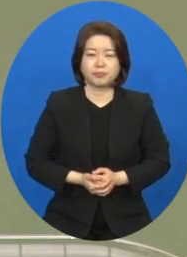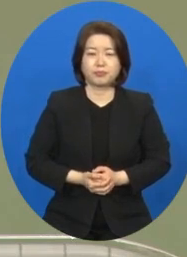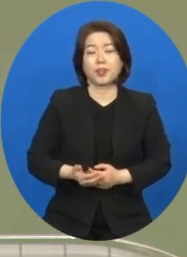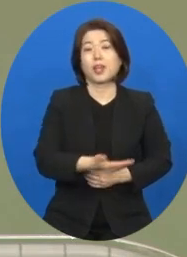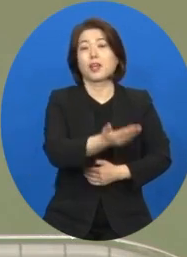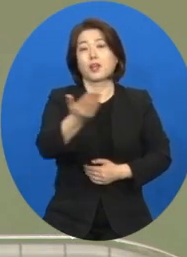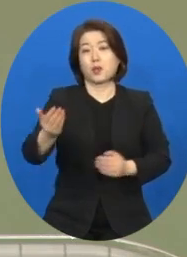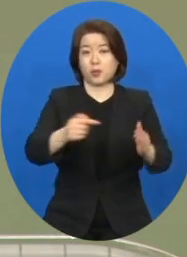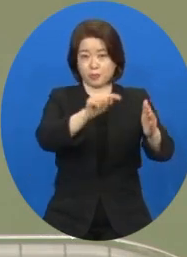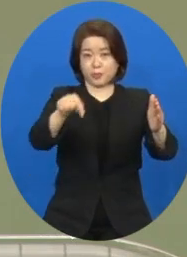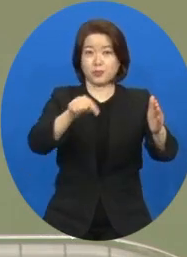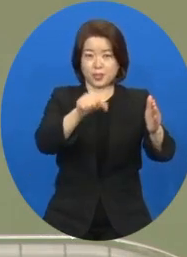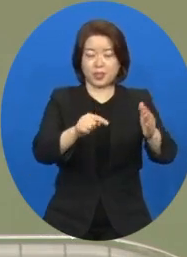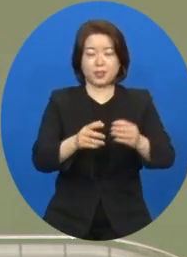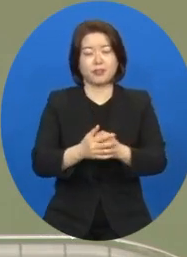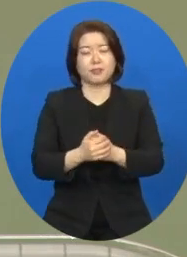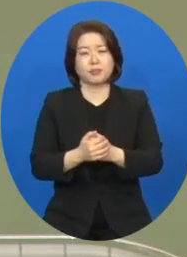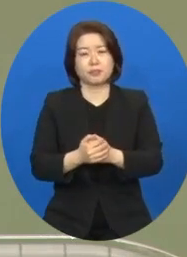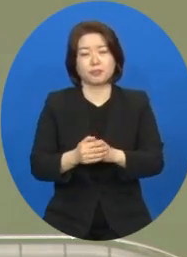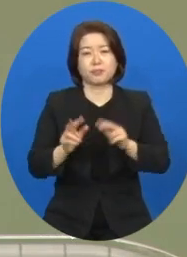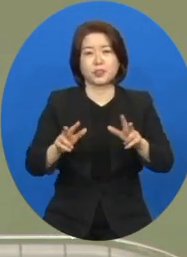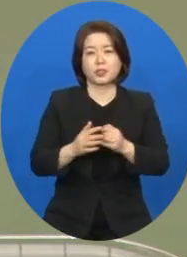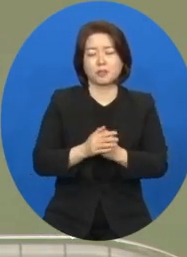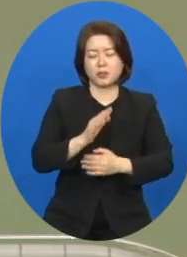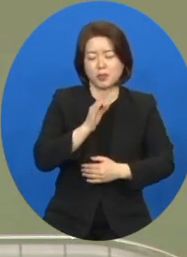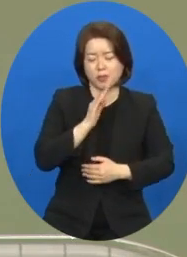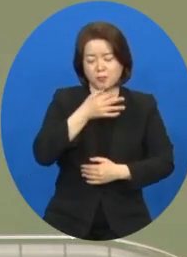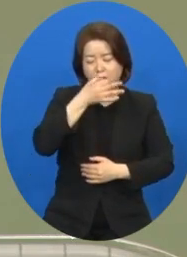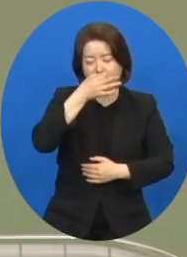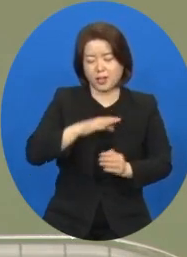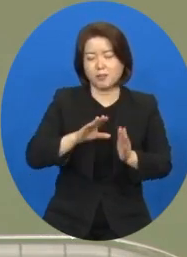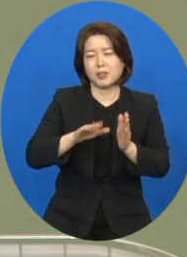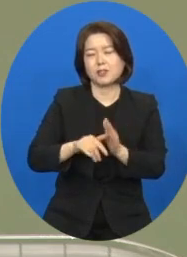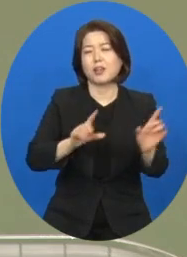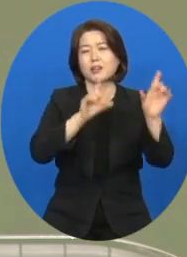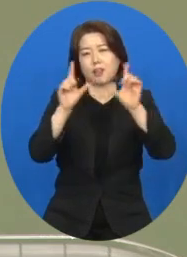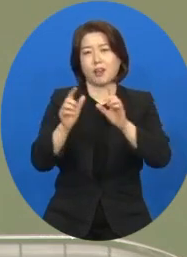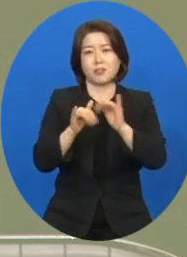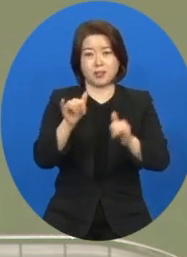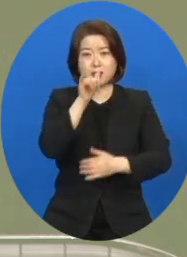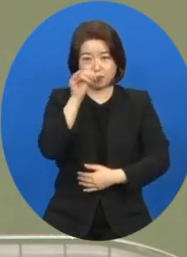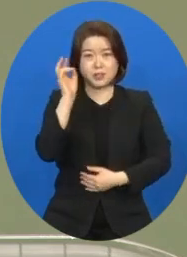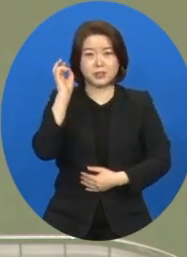여러분 중에는 지금 정말 힘든 때를 보내는 분도 있으실 거예요.